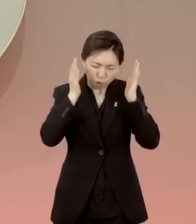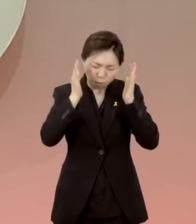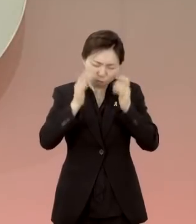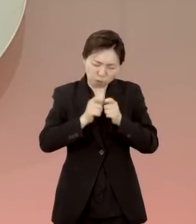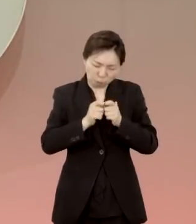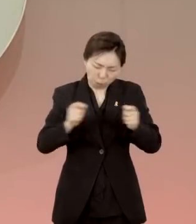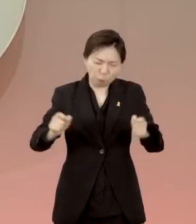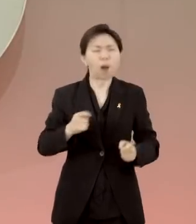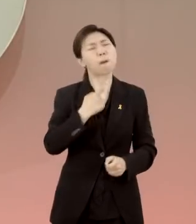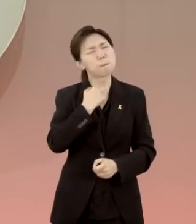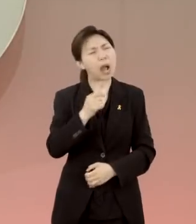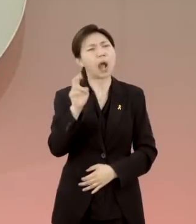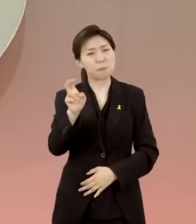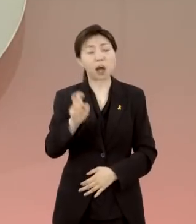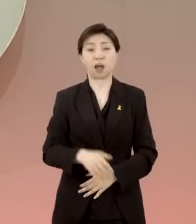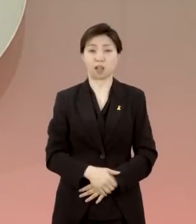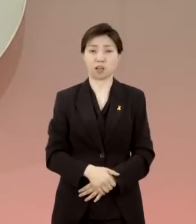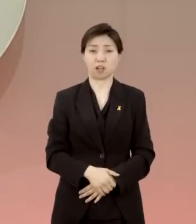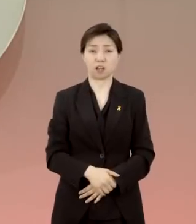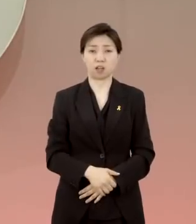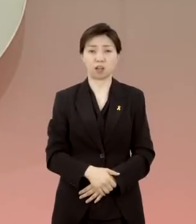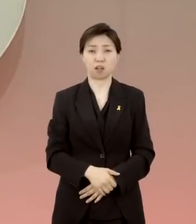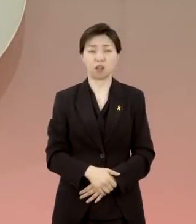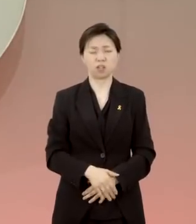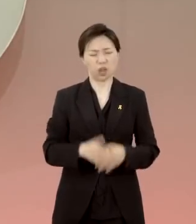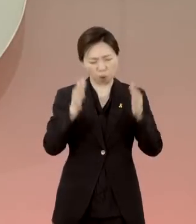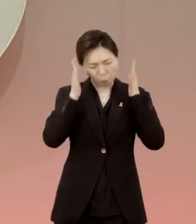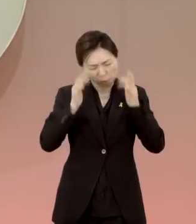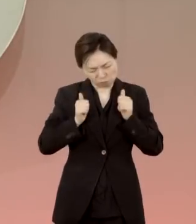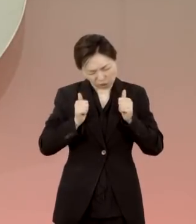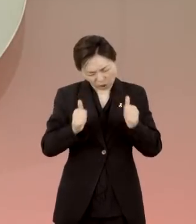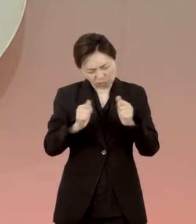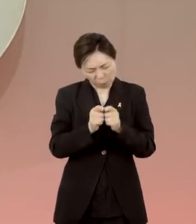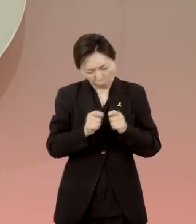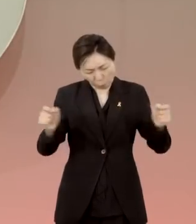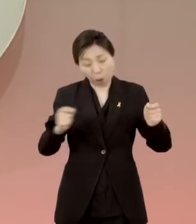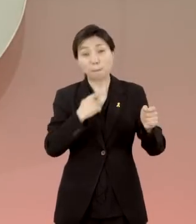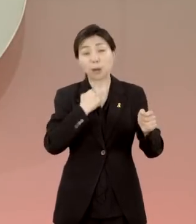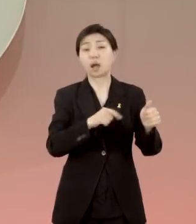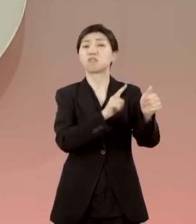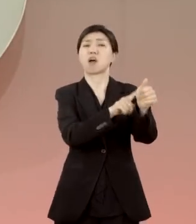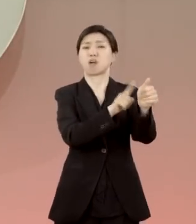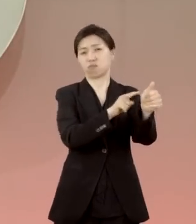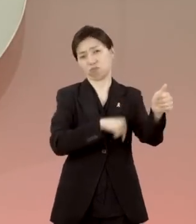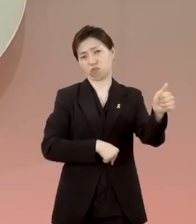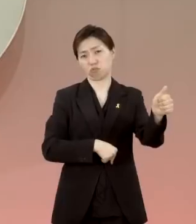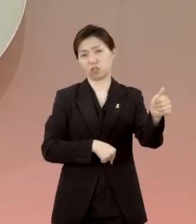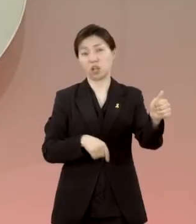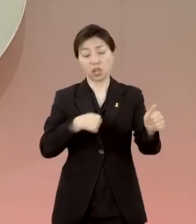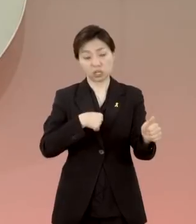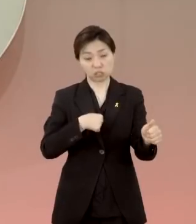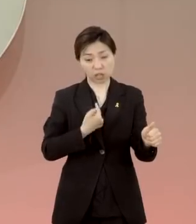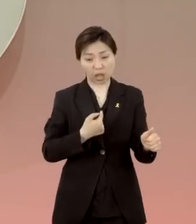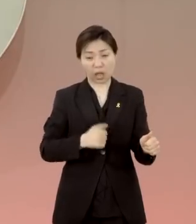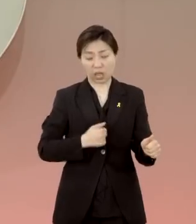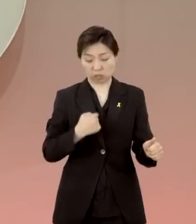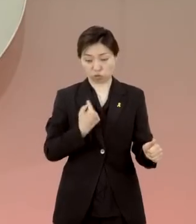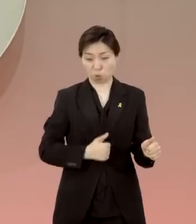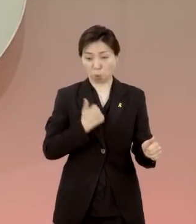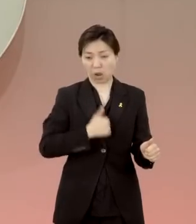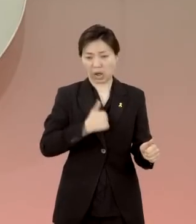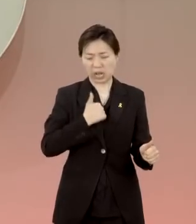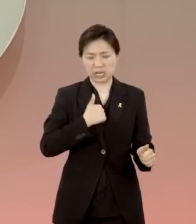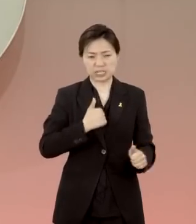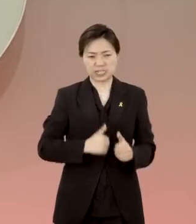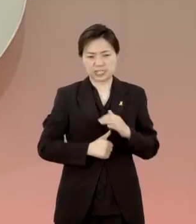많이 하신 분일 텐데 이렇게 공부를 많이 하신 스님도 자기 성을 자기 성